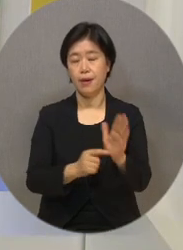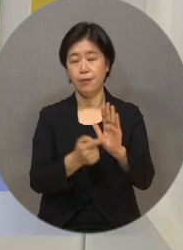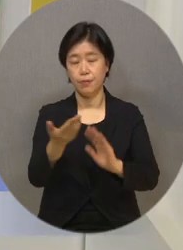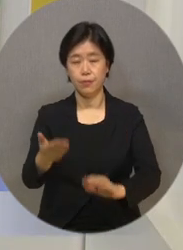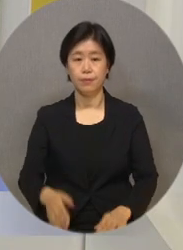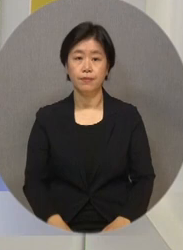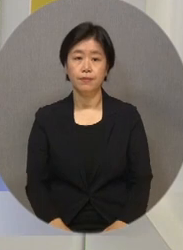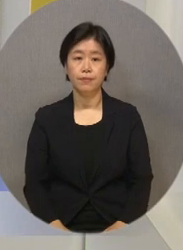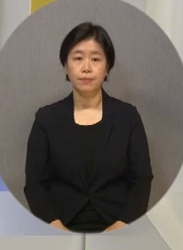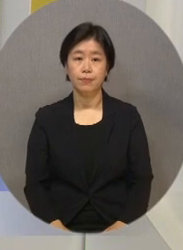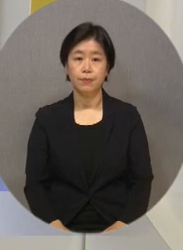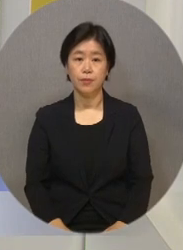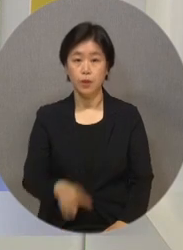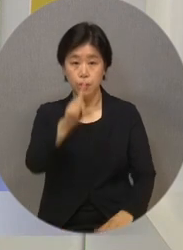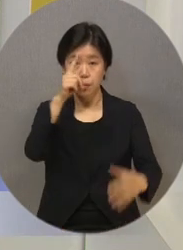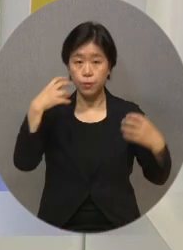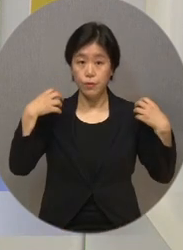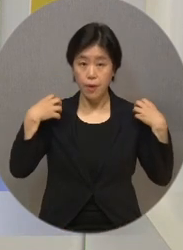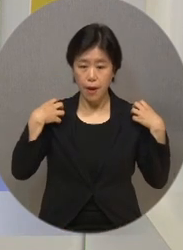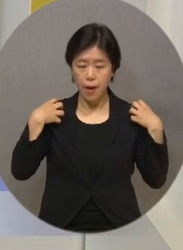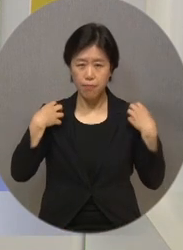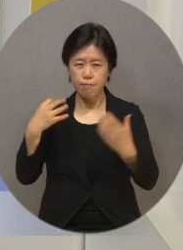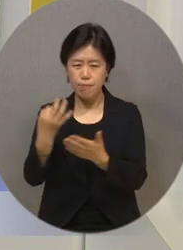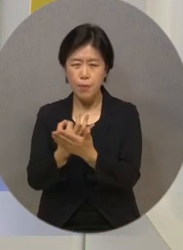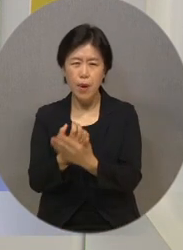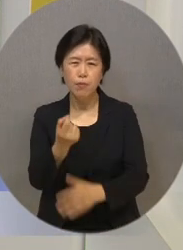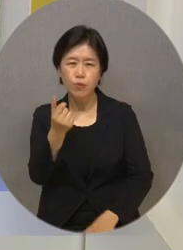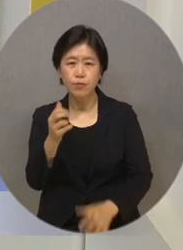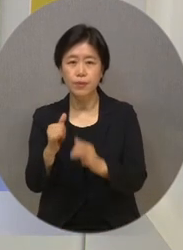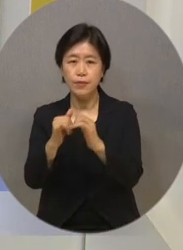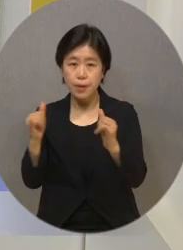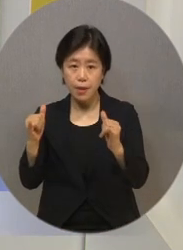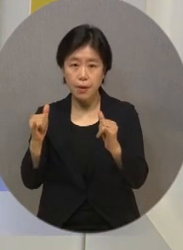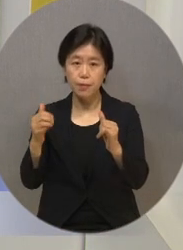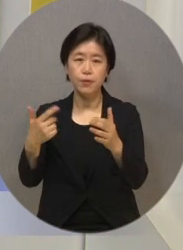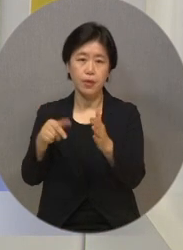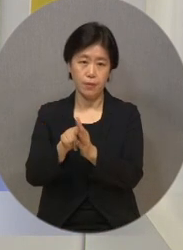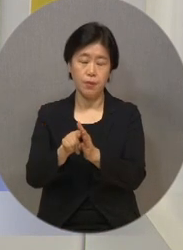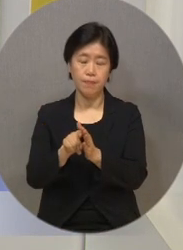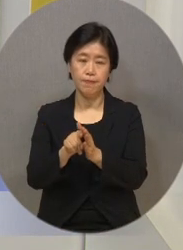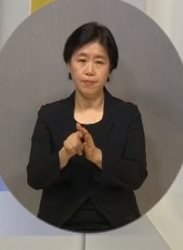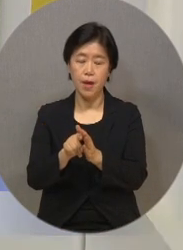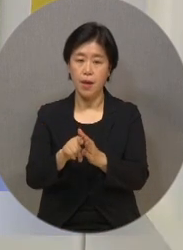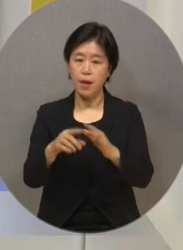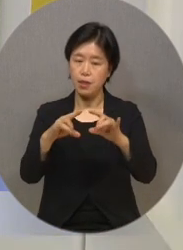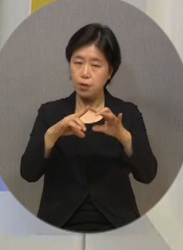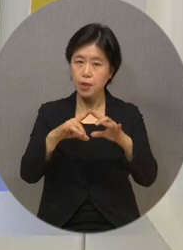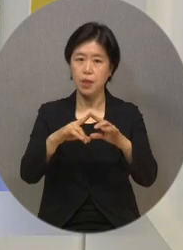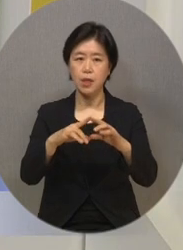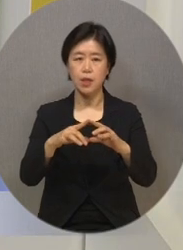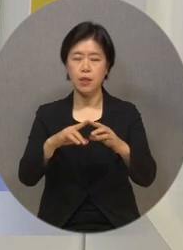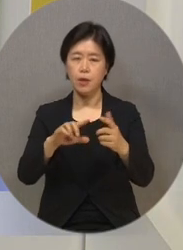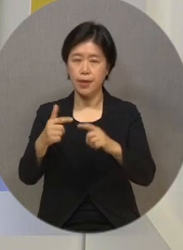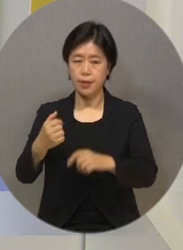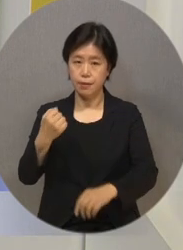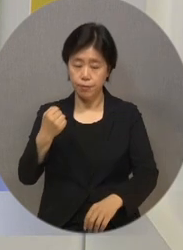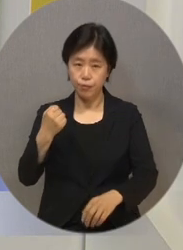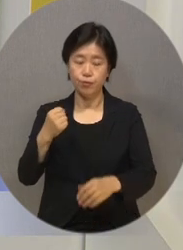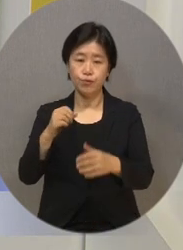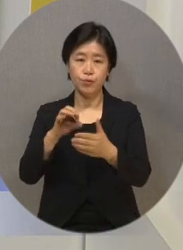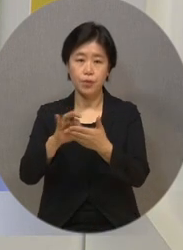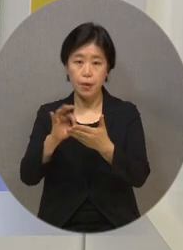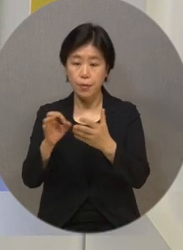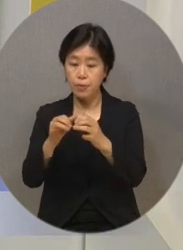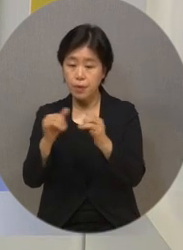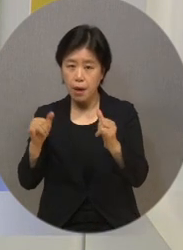다음 뉴스입니다 정부가 저소득층 에너지 효율 개선 사업을 통해 에너지 이용 취약계층 15,100가구